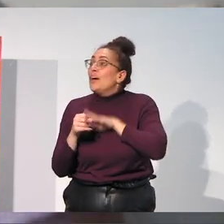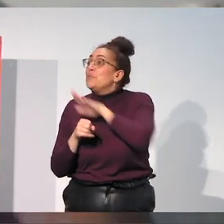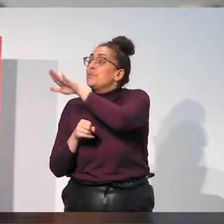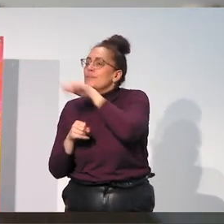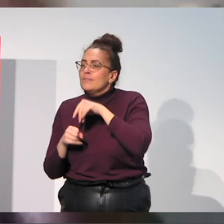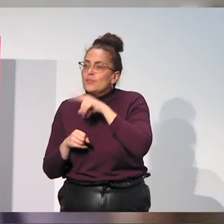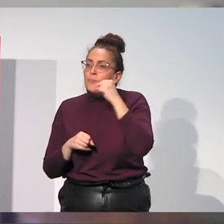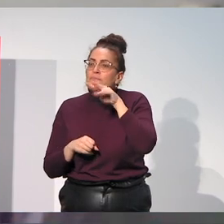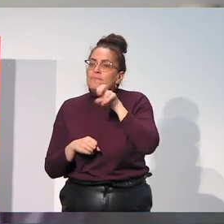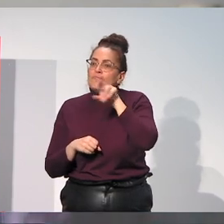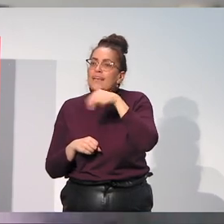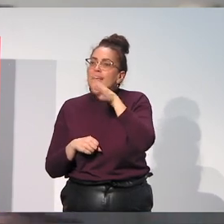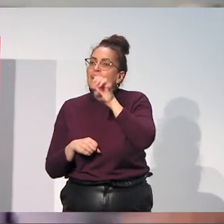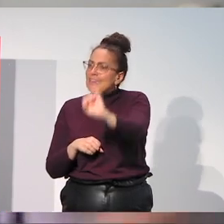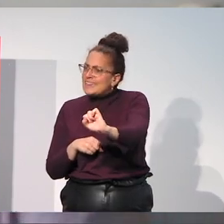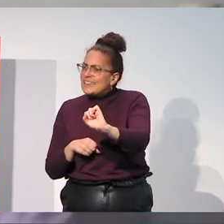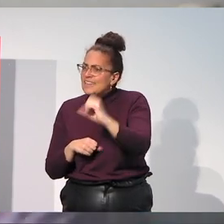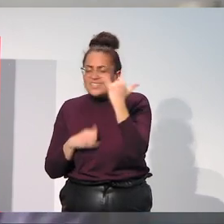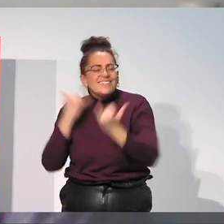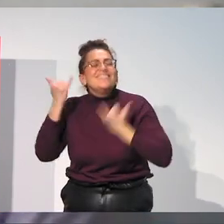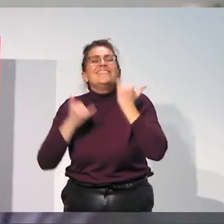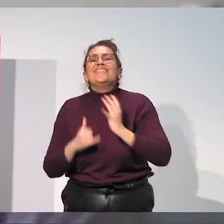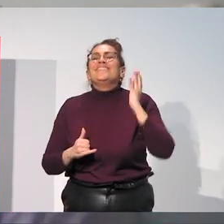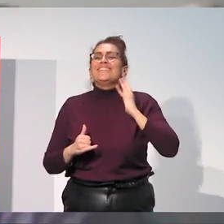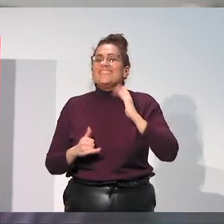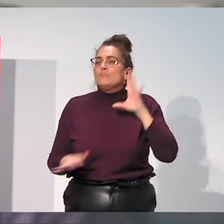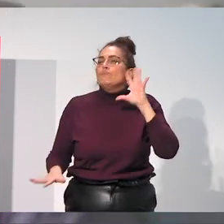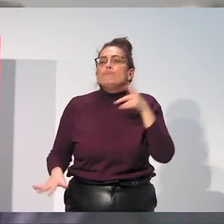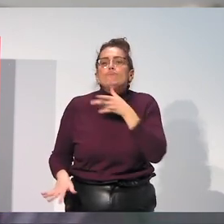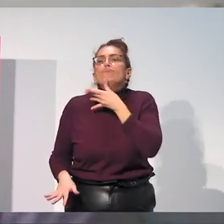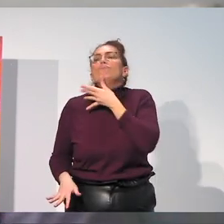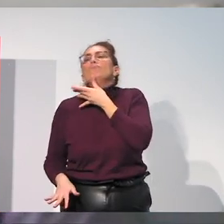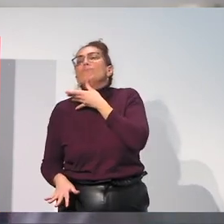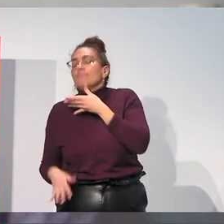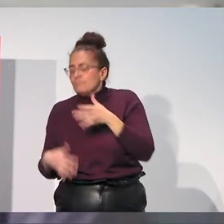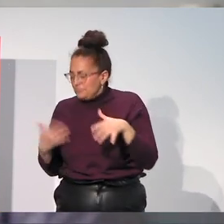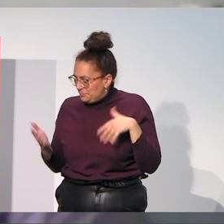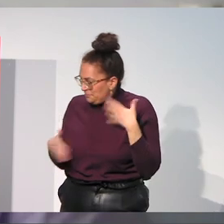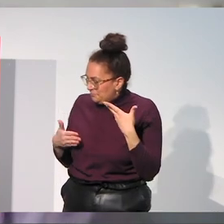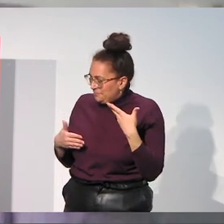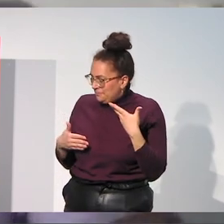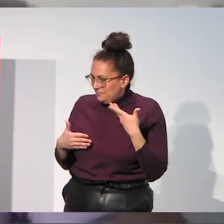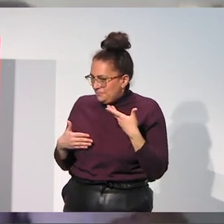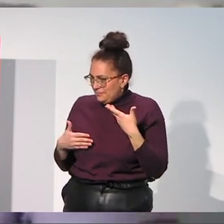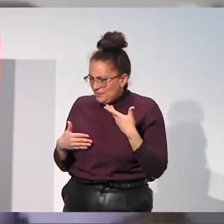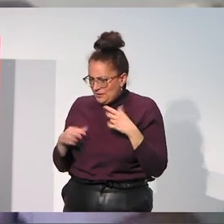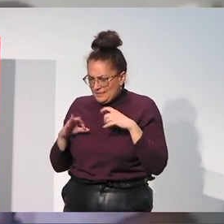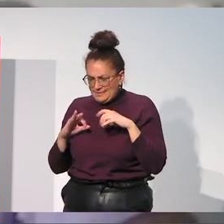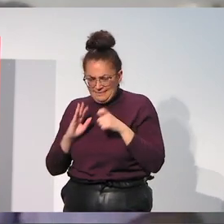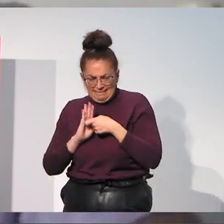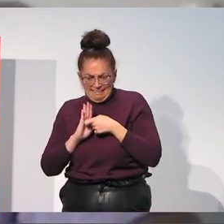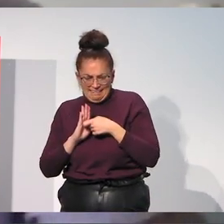semble absolument fou, et on se dit « c'est impossible ». Mais toutefois, lorsque le cinéma arrive début